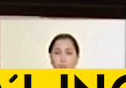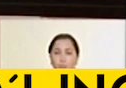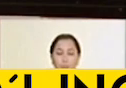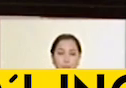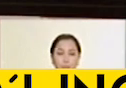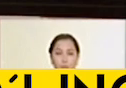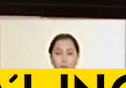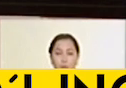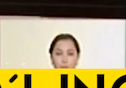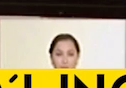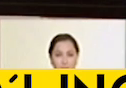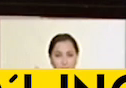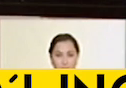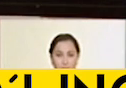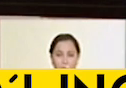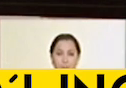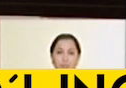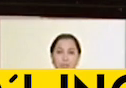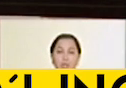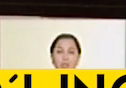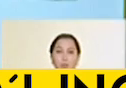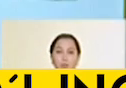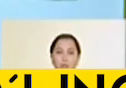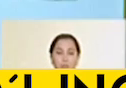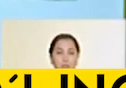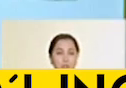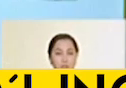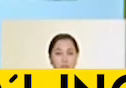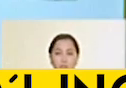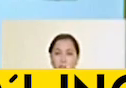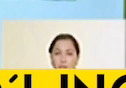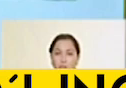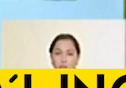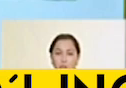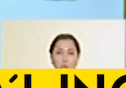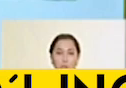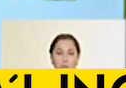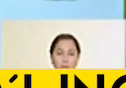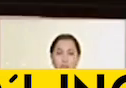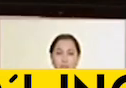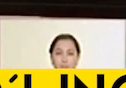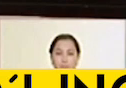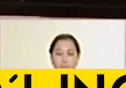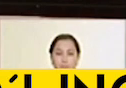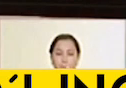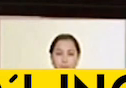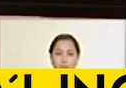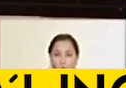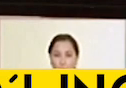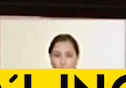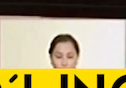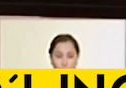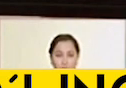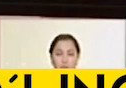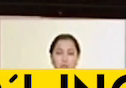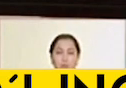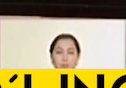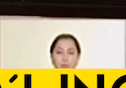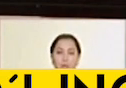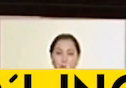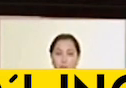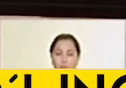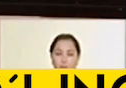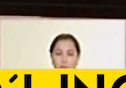o'quvchilar. Xo'sh, ana shu bayram va tarixiy sana nomlari qanday yoziladi? Ko'rib turganingizdek,